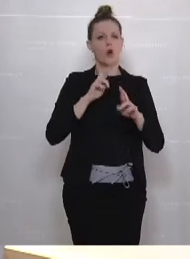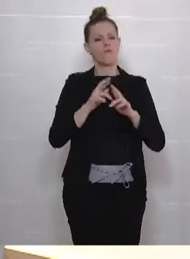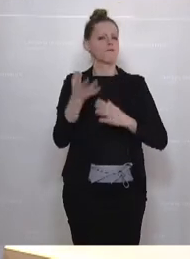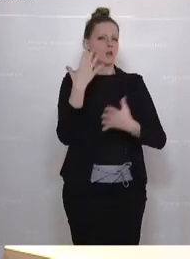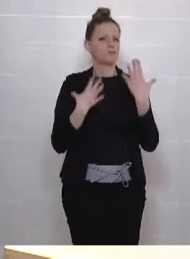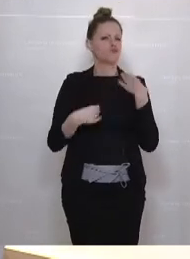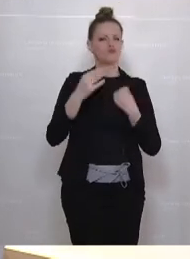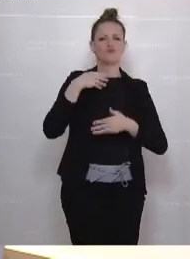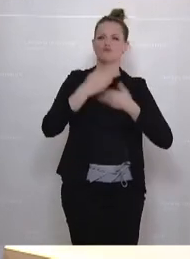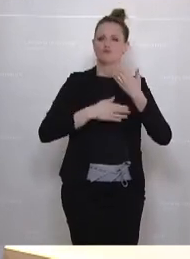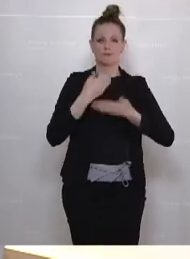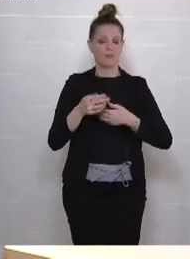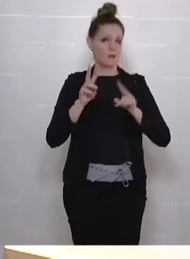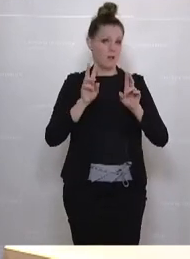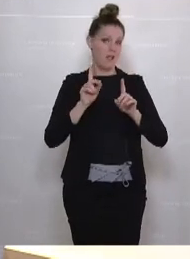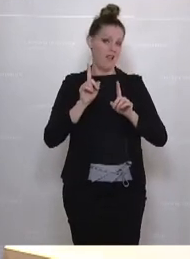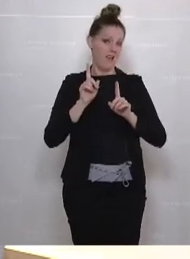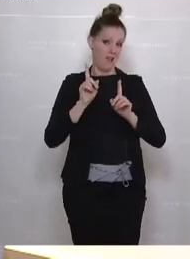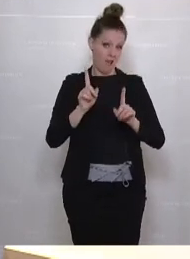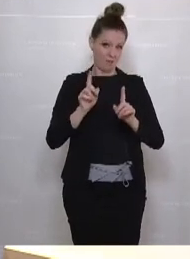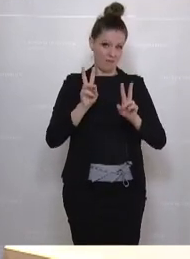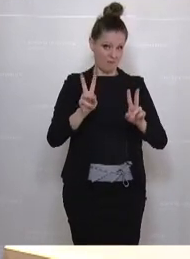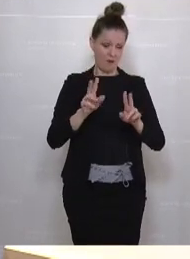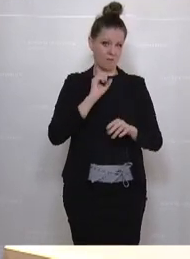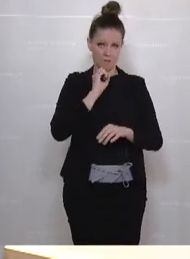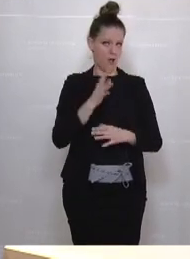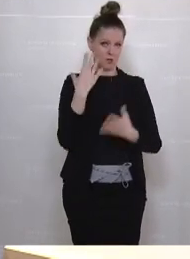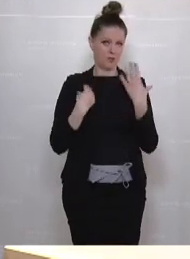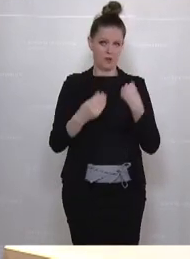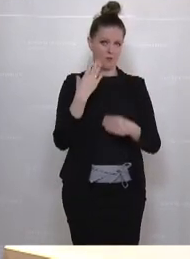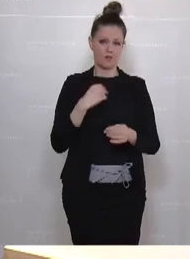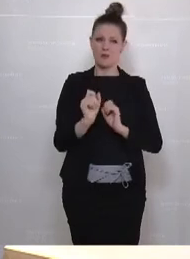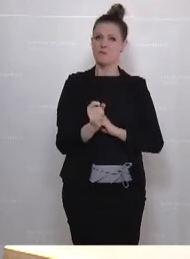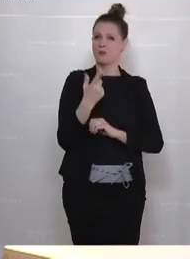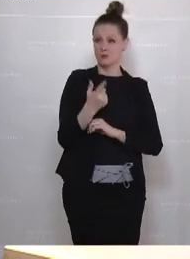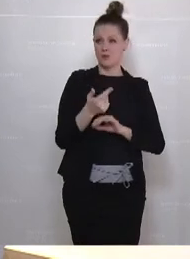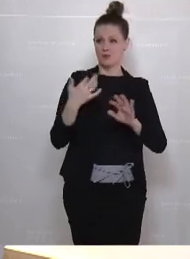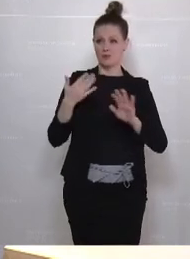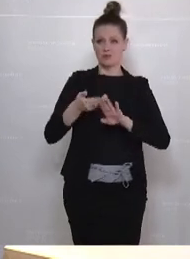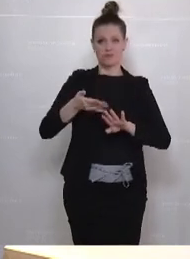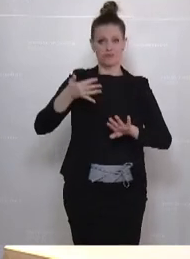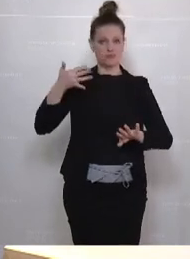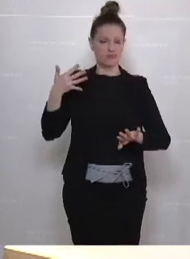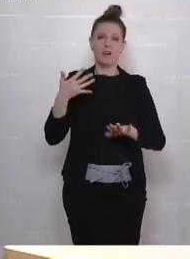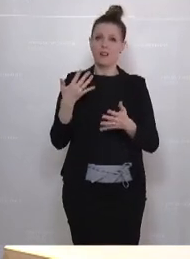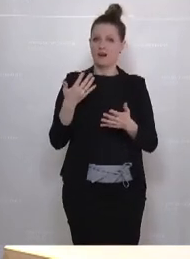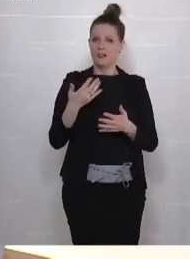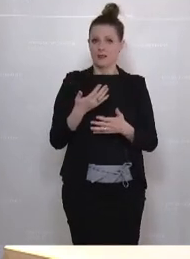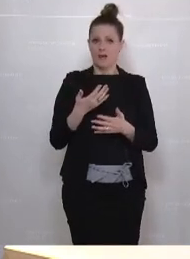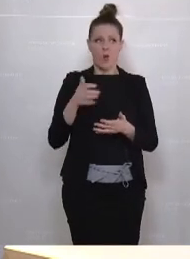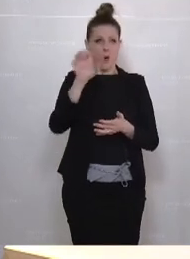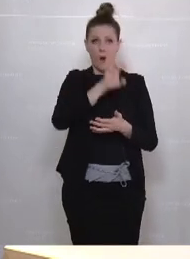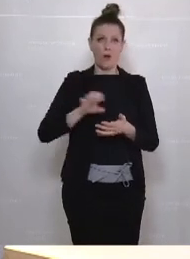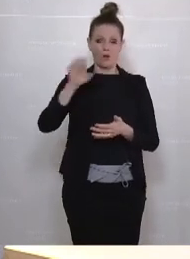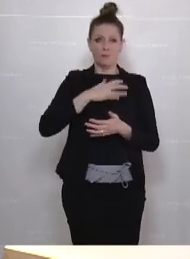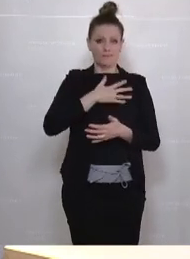würden, aber wir wollen uns nicht daran gewöhnen, und gerade in den letzten Tagen sind wieder besonders hässliche Bilder mitten aus Europa gekommen,